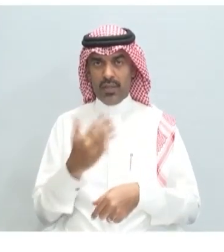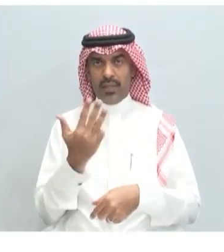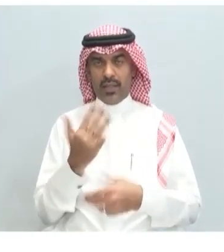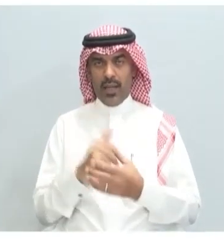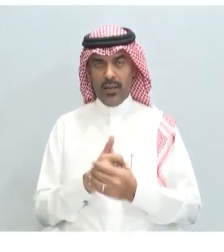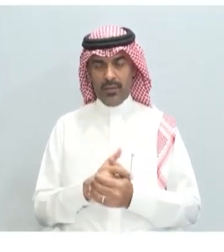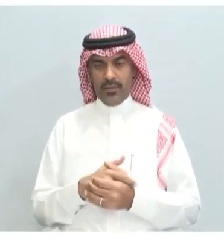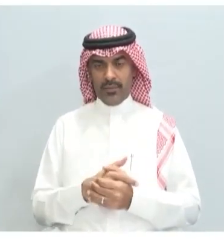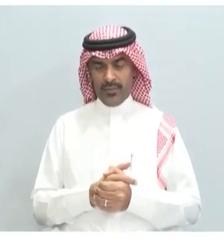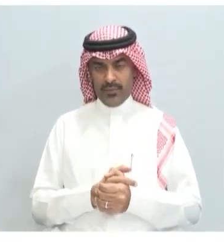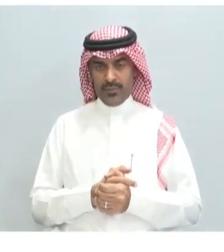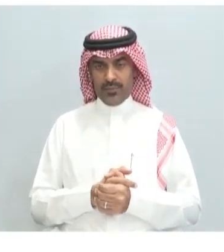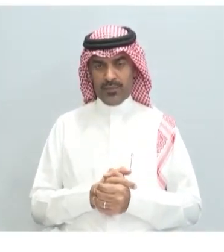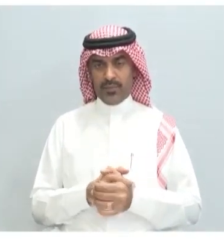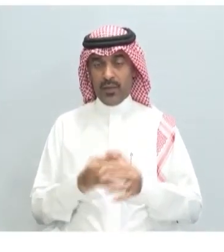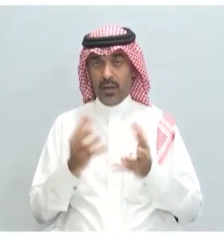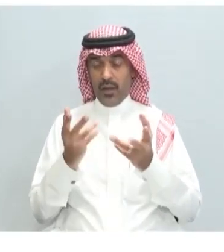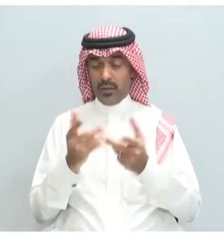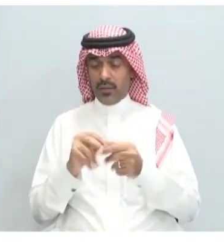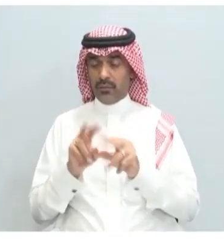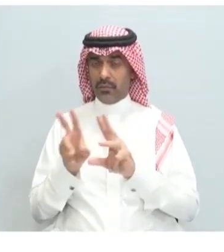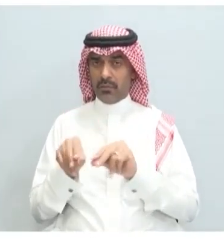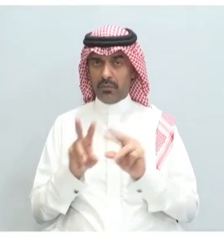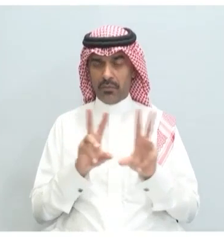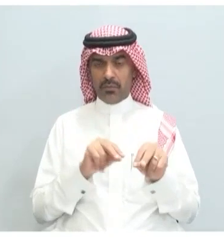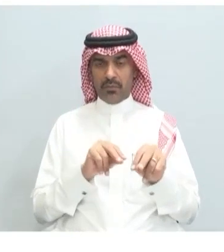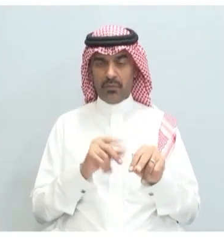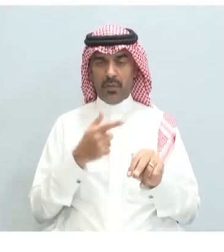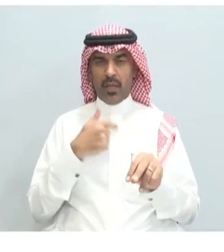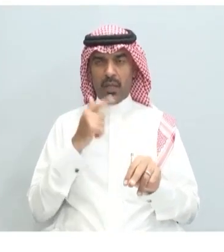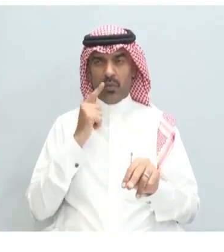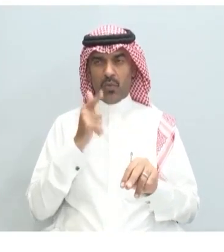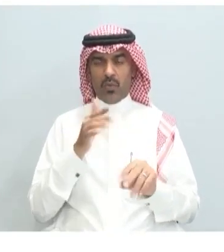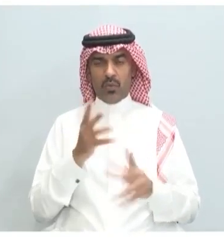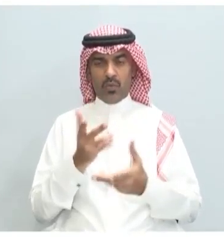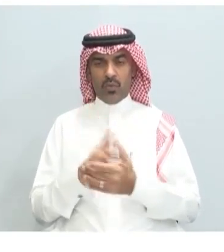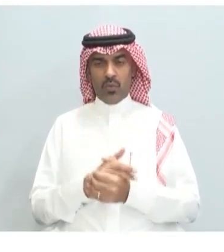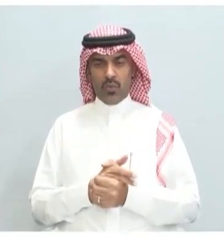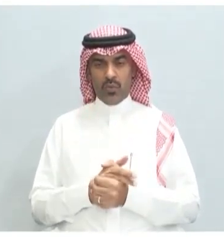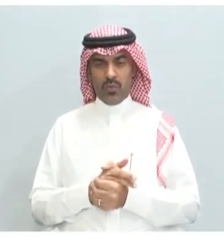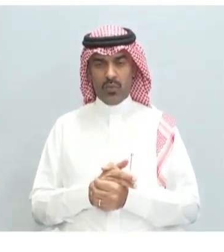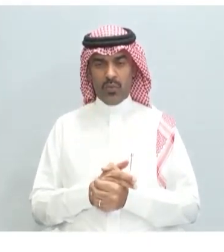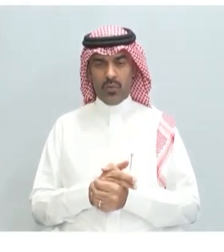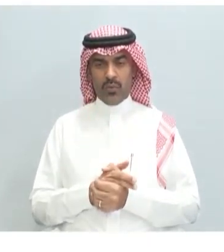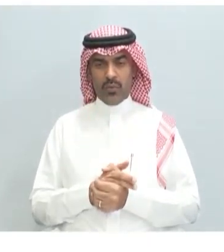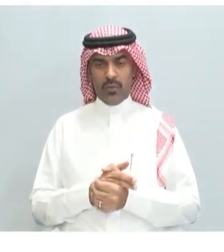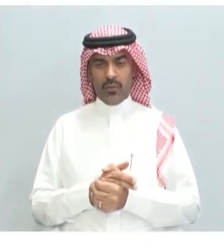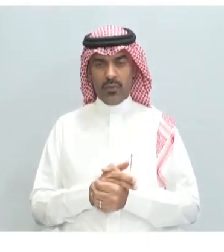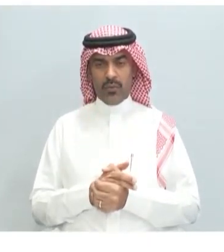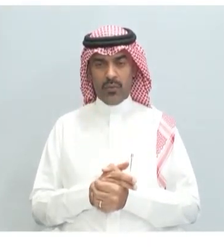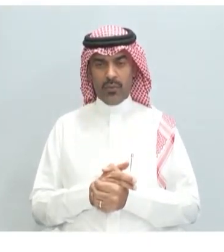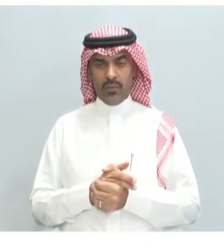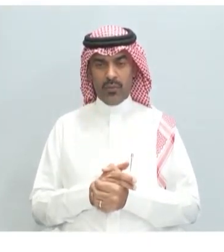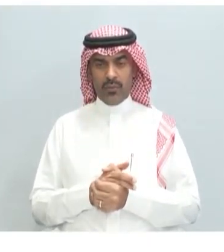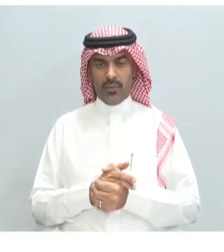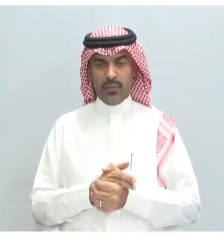عندي العددين هم نفسهم الان فبالتالي بقول بقول ايش ابقول انه يطلعلي العددين